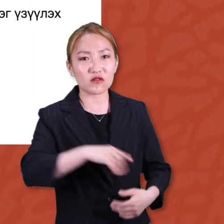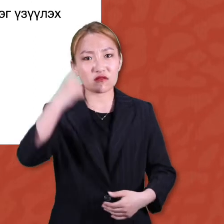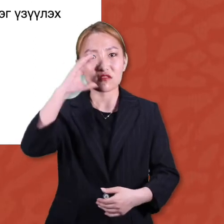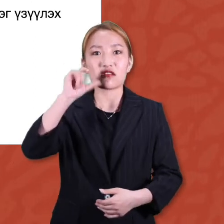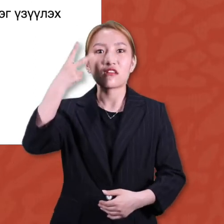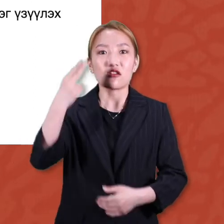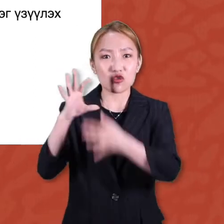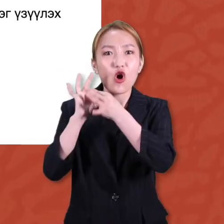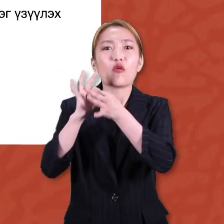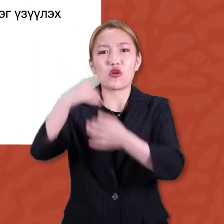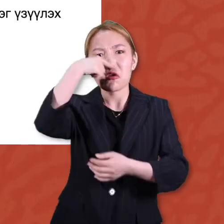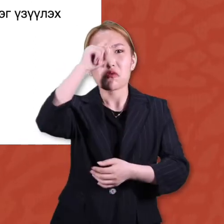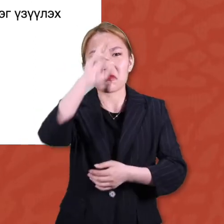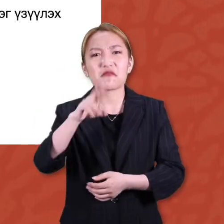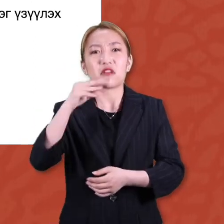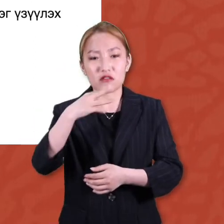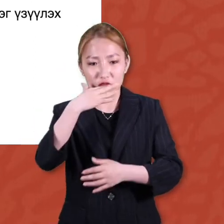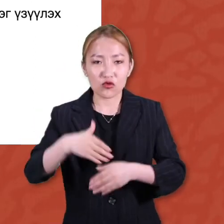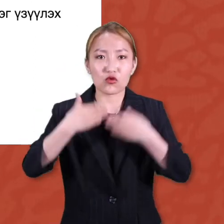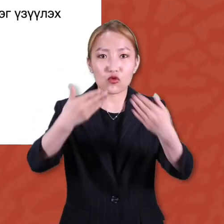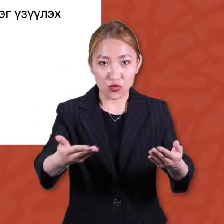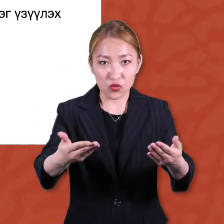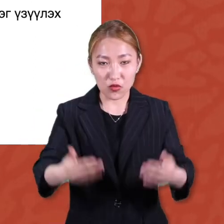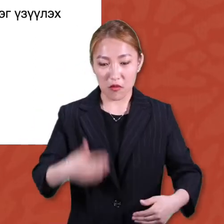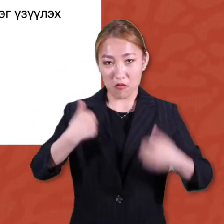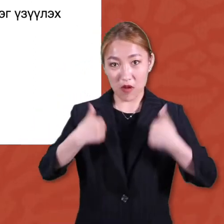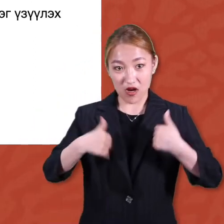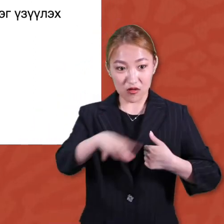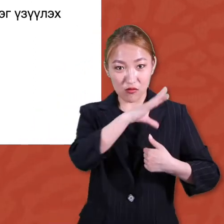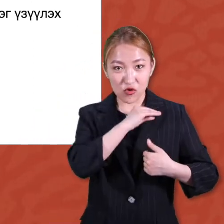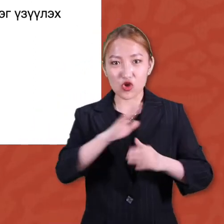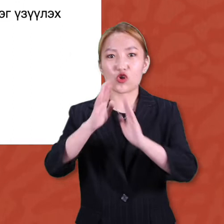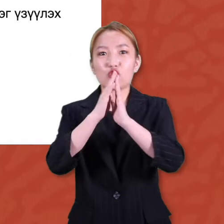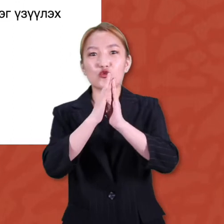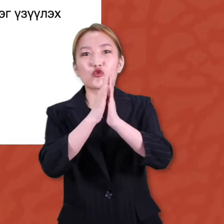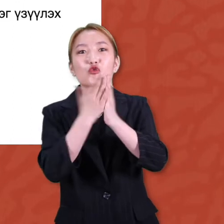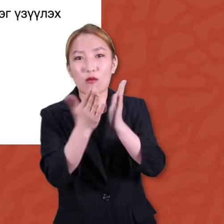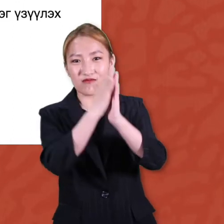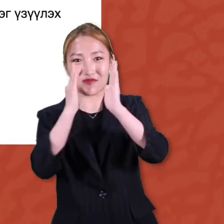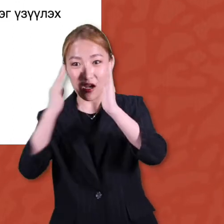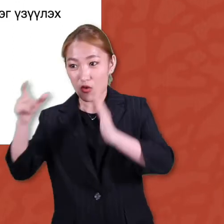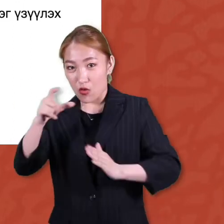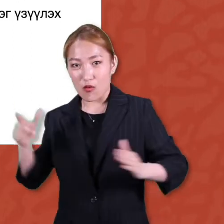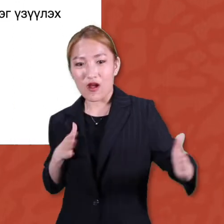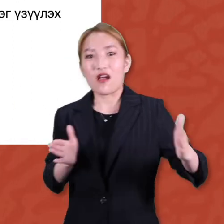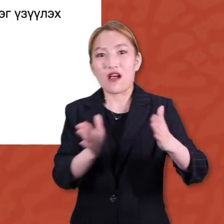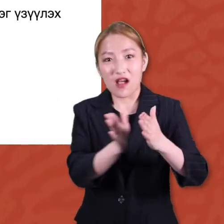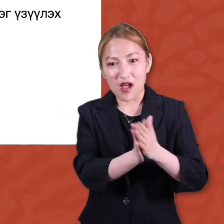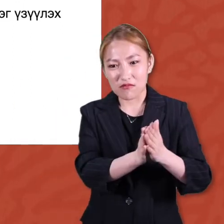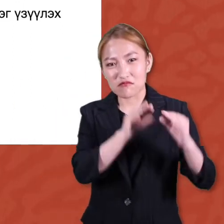олгох. Багш бэлтгэх байгууллага сургам хүмүүжүүлэх номын сангуудтай хамтран ажиллах замаар багш нарт дэмжлэг үзүүлэх.